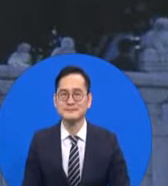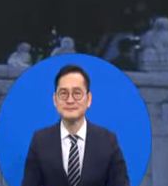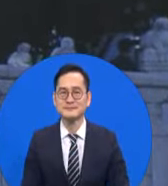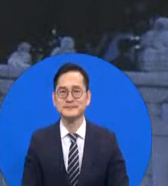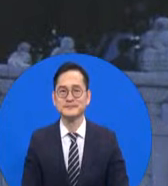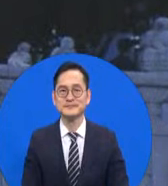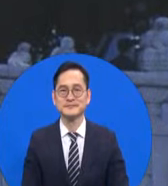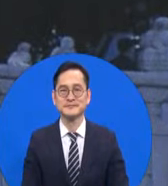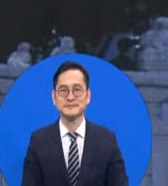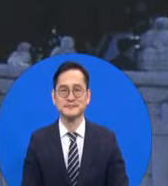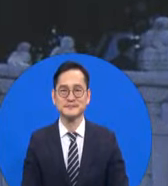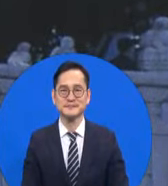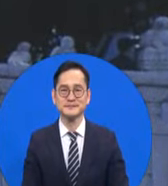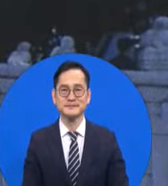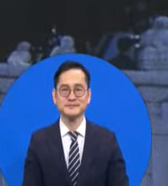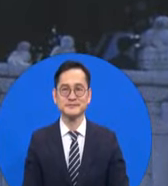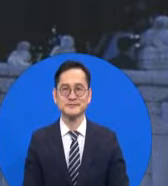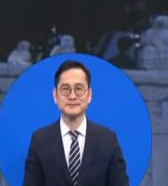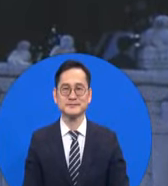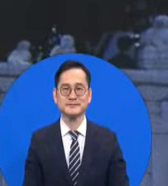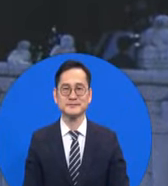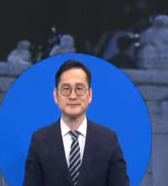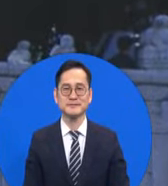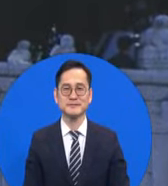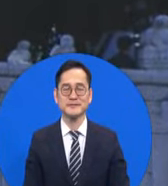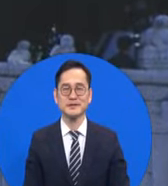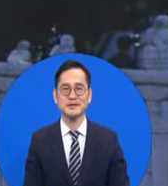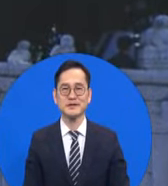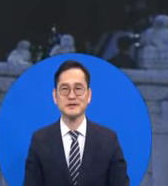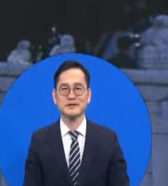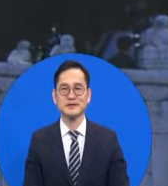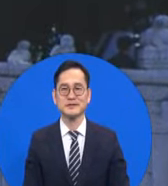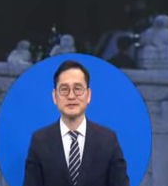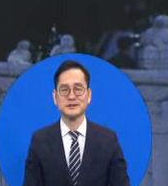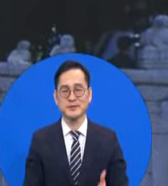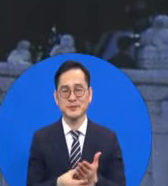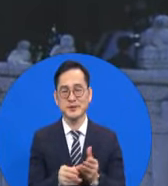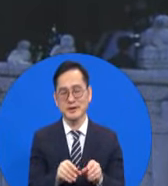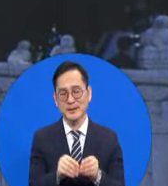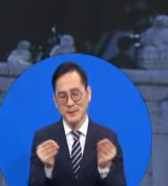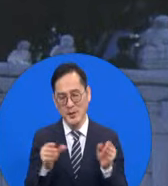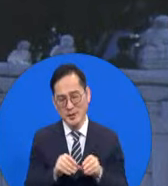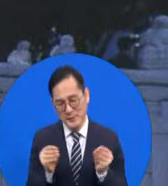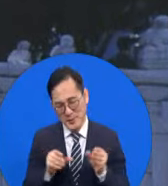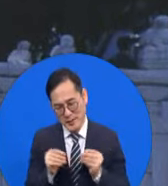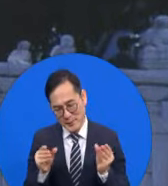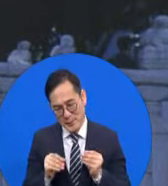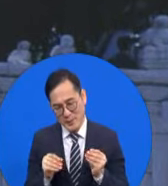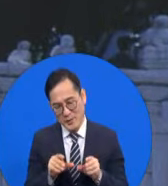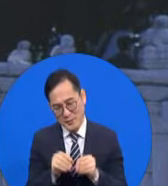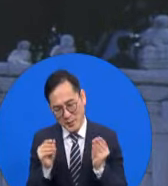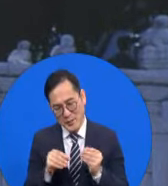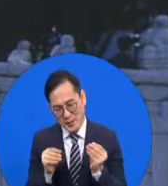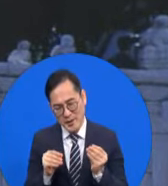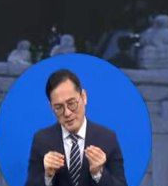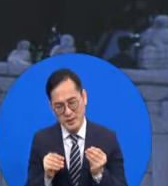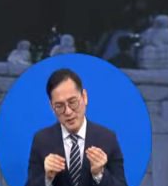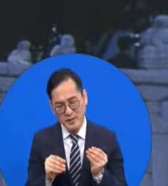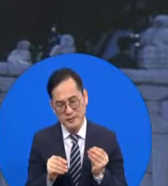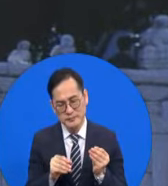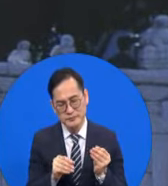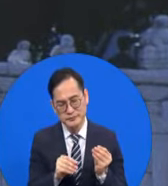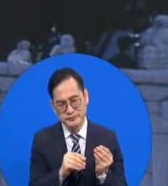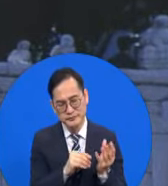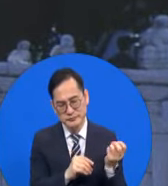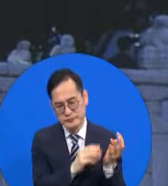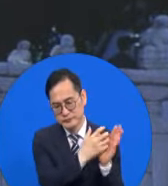있다라는 양당의 판단이 이번 선거에 있습니다. 그만큼 개표함이 마지막까지 개표되는 그 순간까지 이